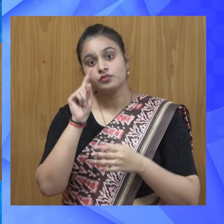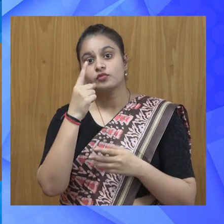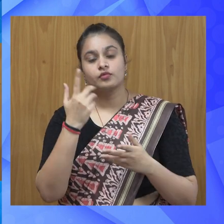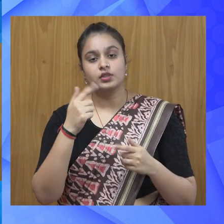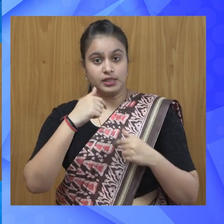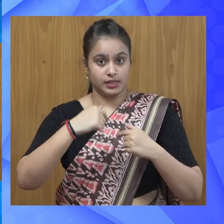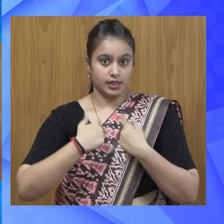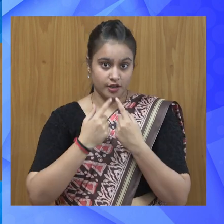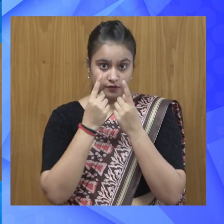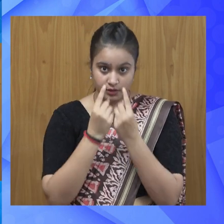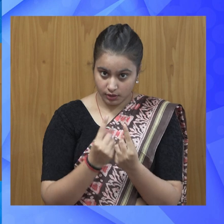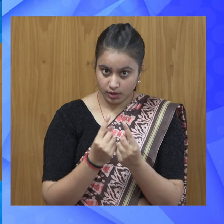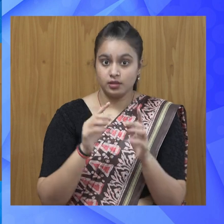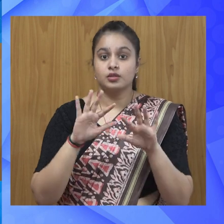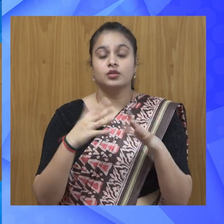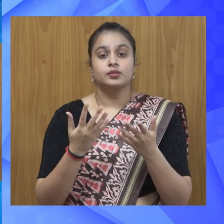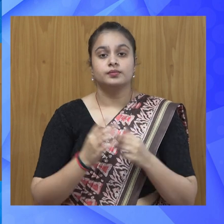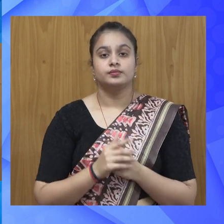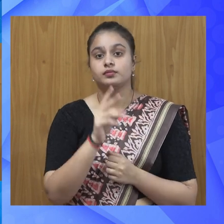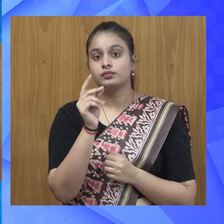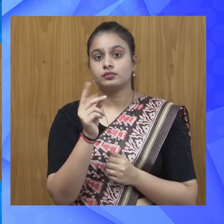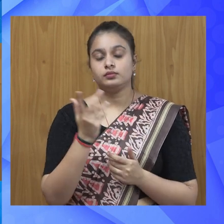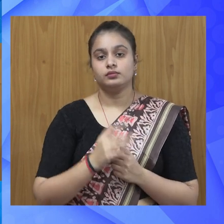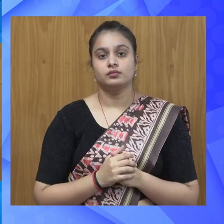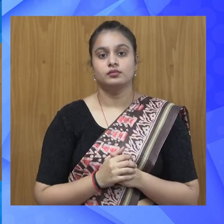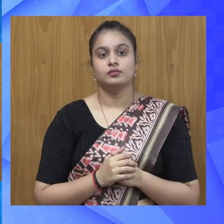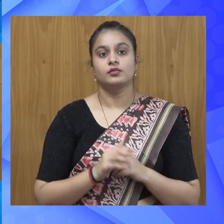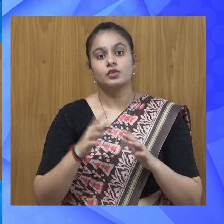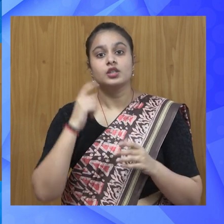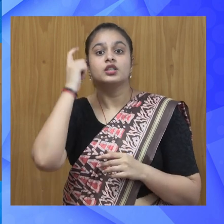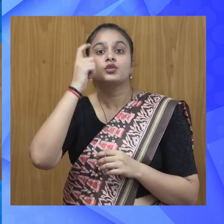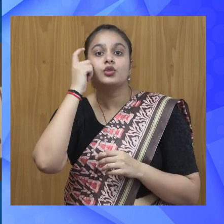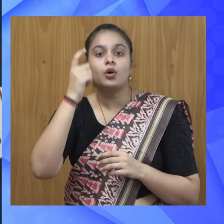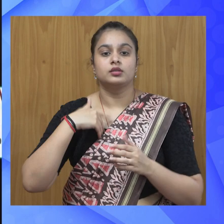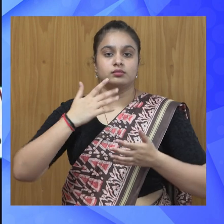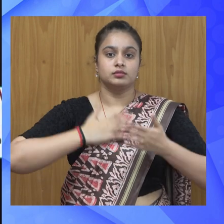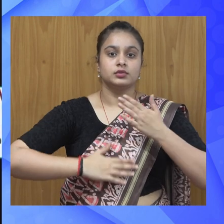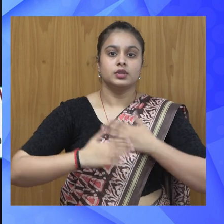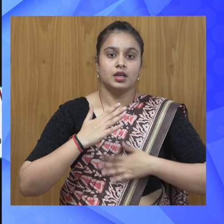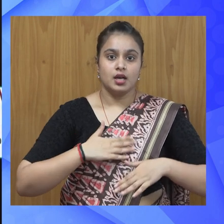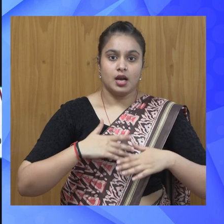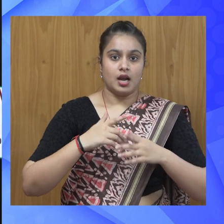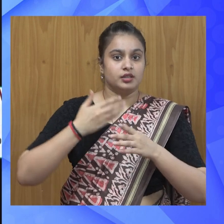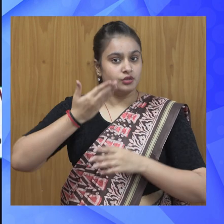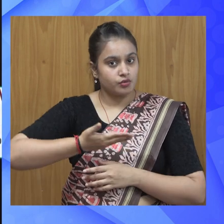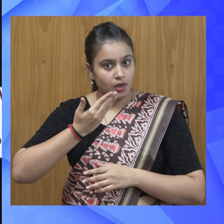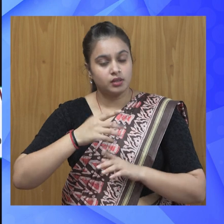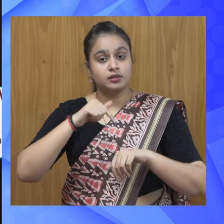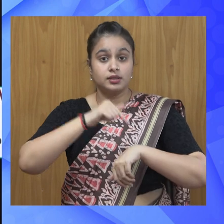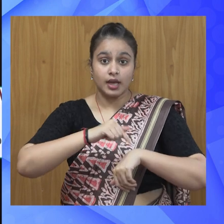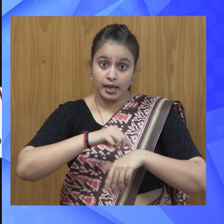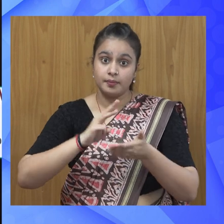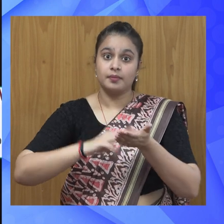सेल्फ ऑब्जर्वेशन एंड मॉनिटरिंग, फिर आपका हो गया रिस्ट्रक्चरिंग ऑफ थॉट, रिलैक्सेशन ट्रेनिंग, टाइम मैनेजमेंट और